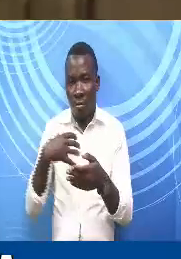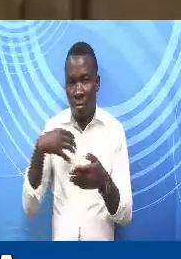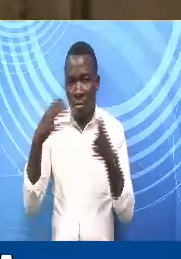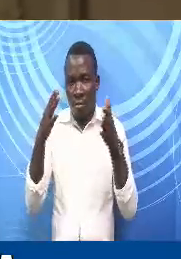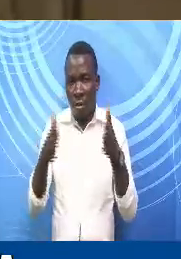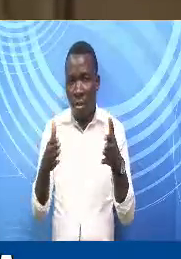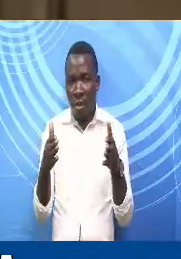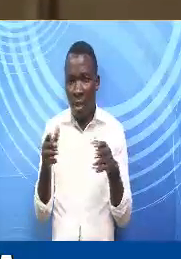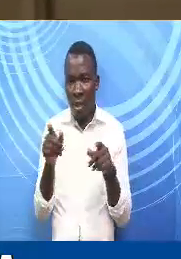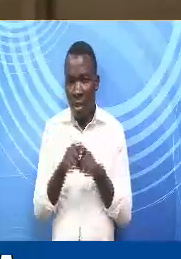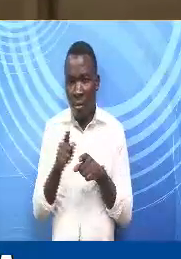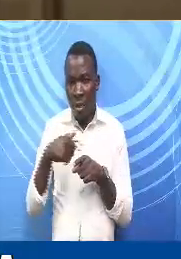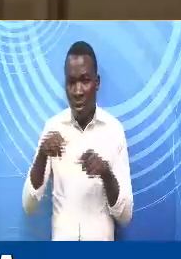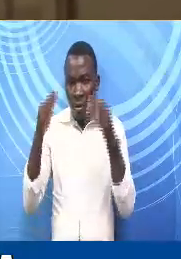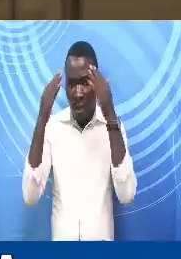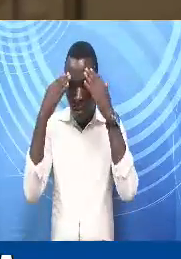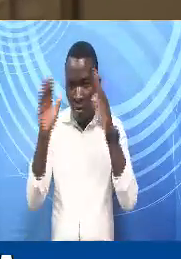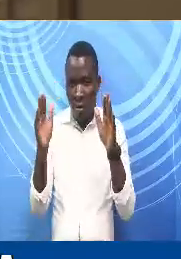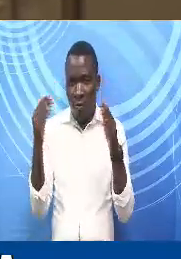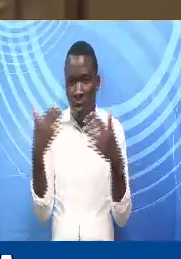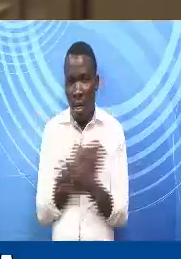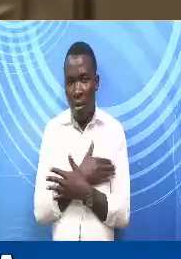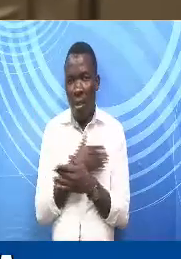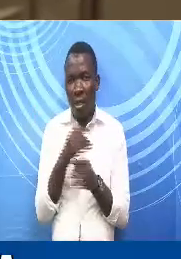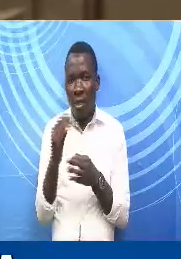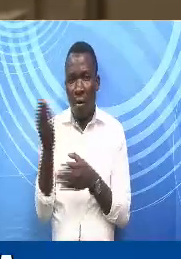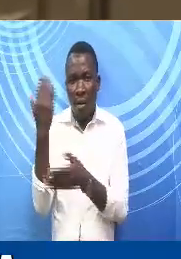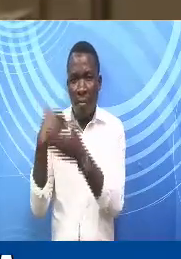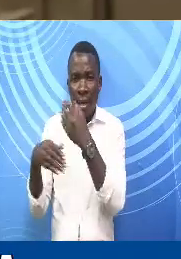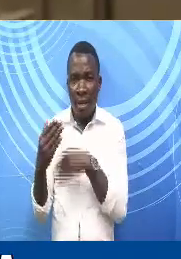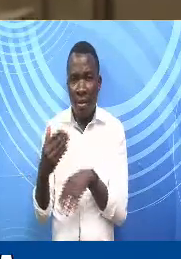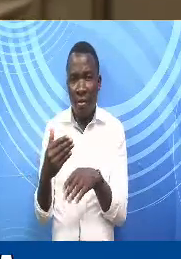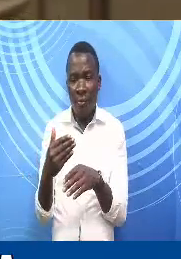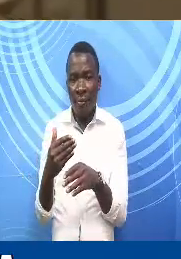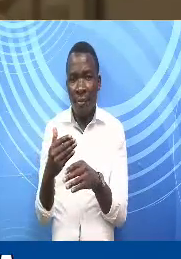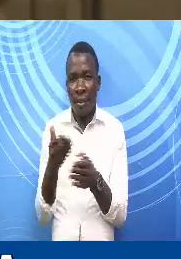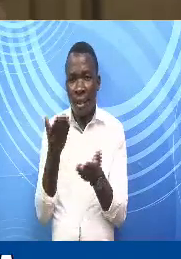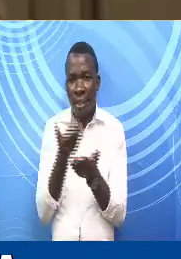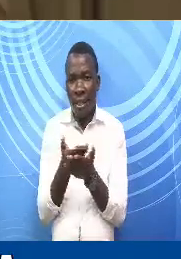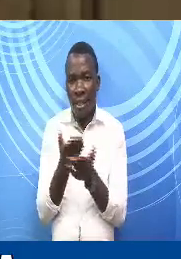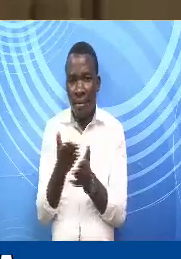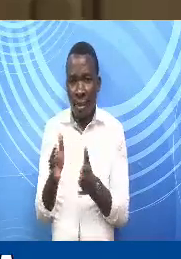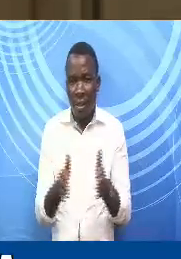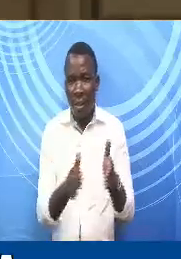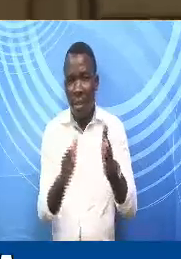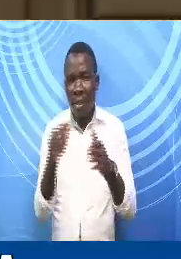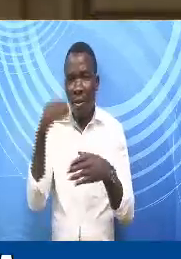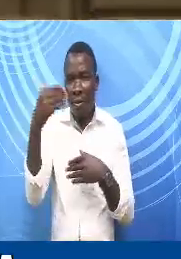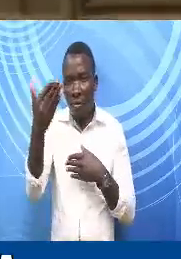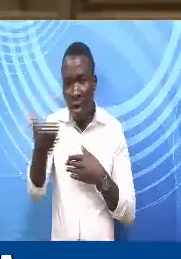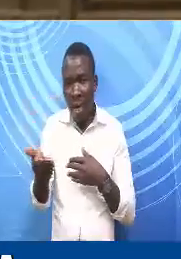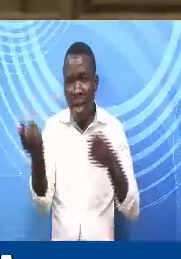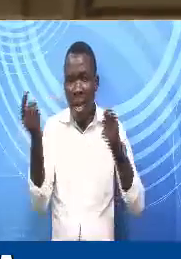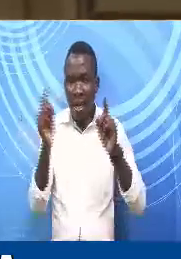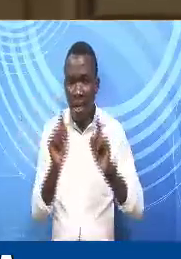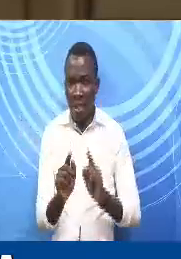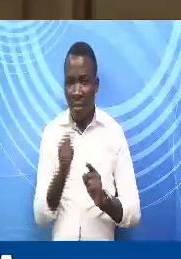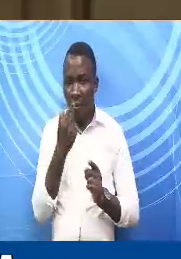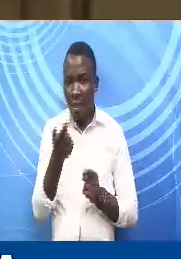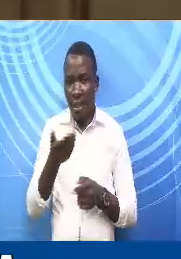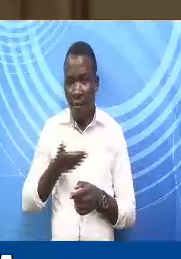natwe byaradutunguye none se niba mbere yaho yarasabaga inzira nyuma yaho akaza kuvuga ati nyifite